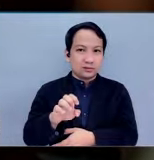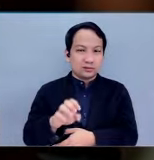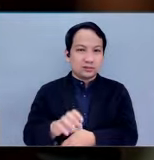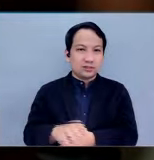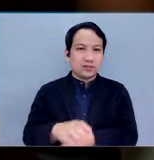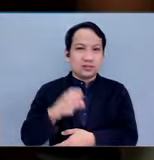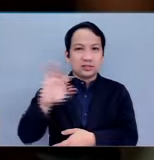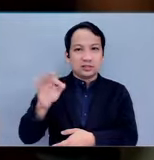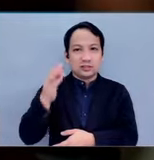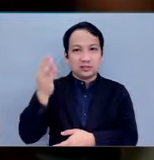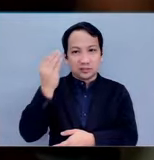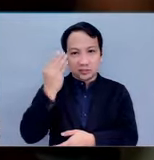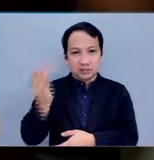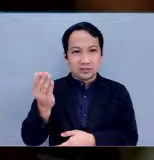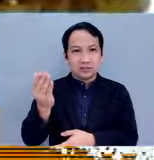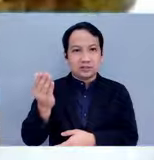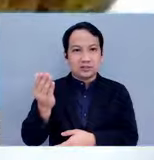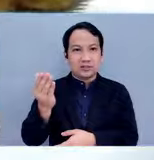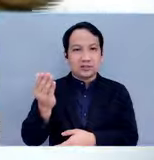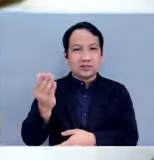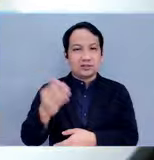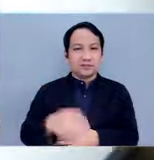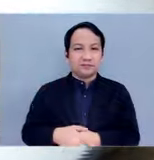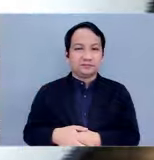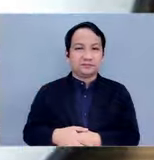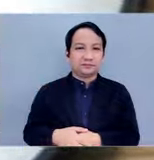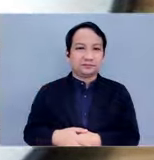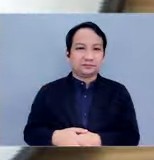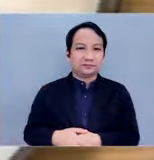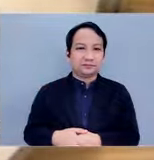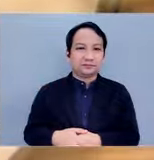Parisienne! Cheers!